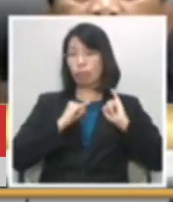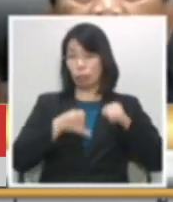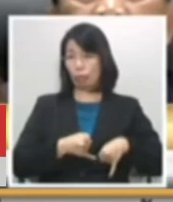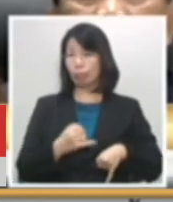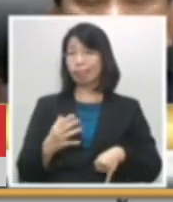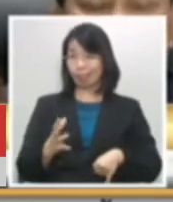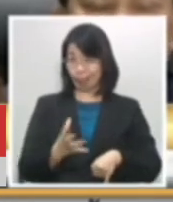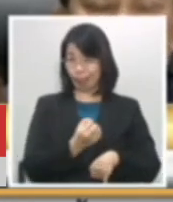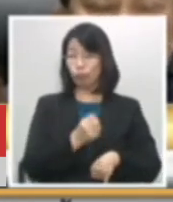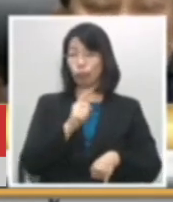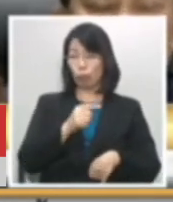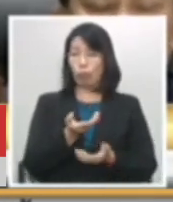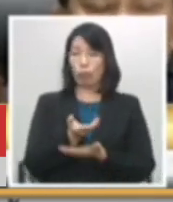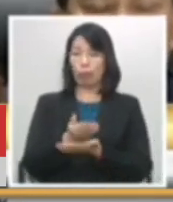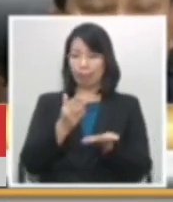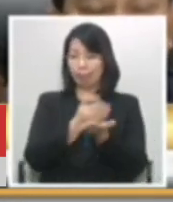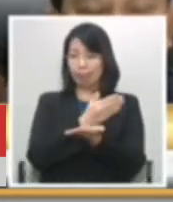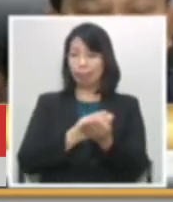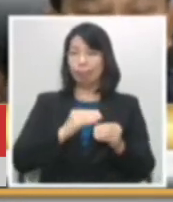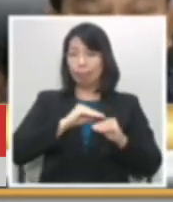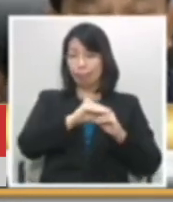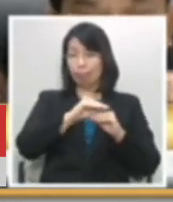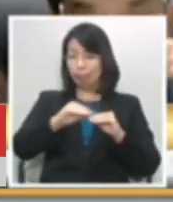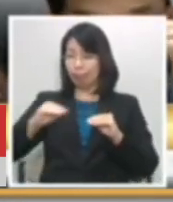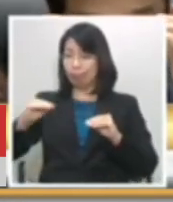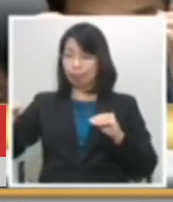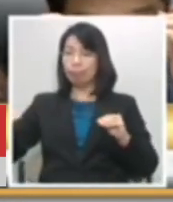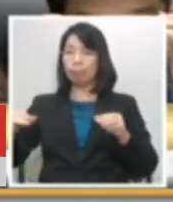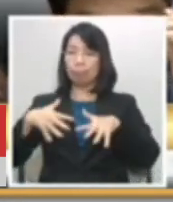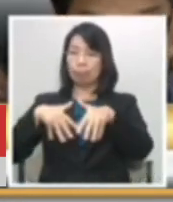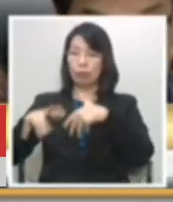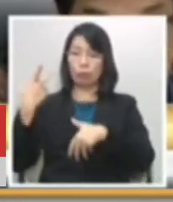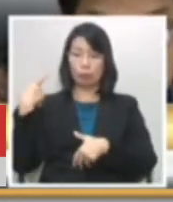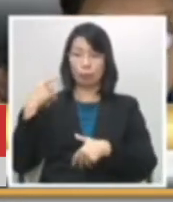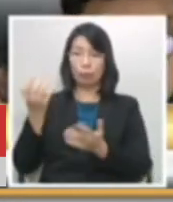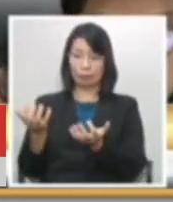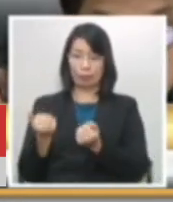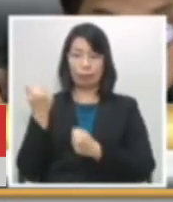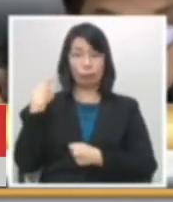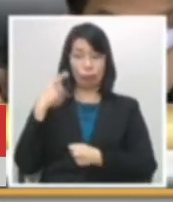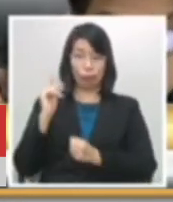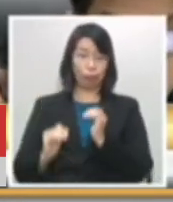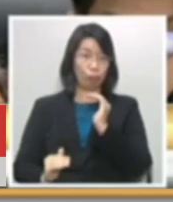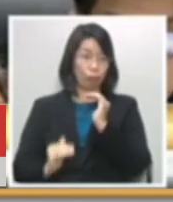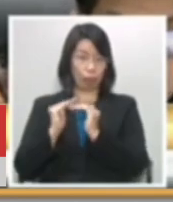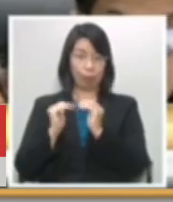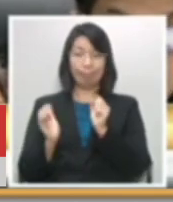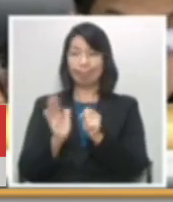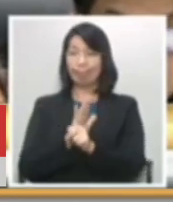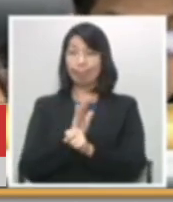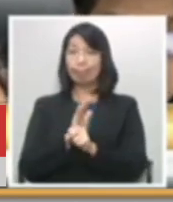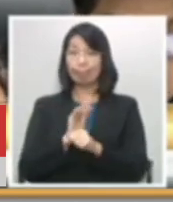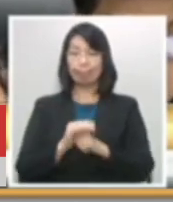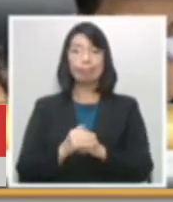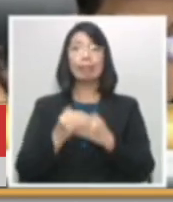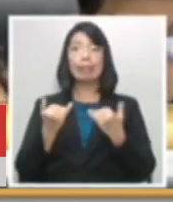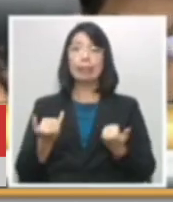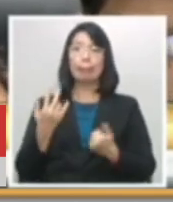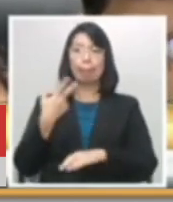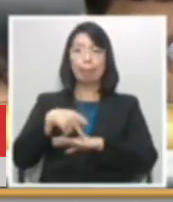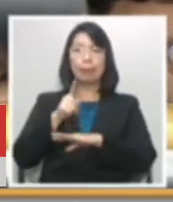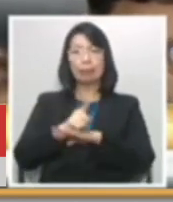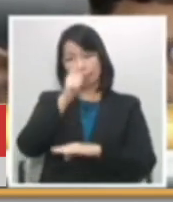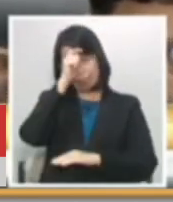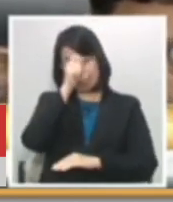ระจายงบประมาณไปสู่ประชาชนให้เกิดประโยชน์สูงสุดต่อพี่น้องประชาชนท่านประธานที่เคารพ